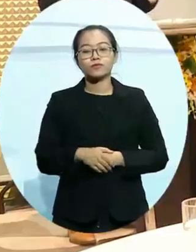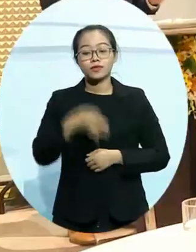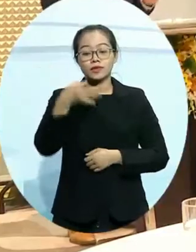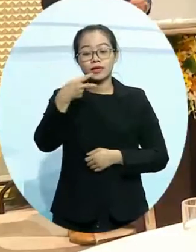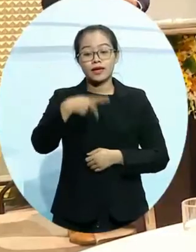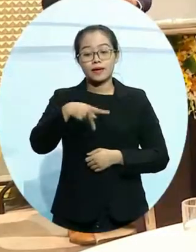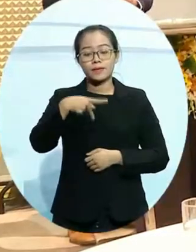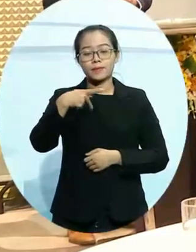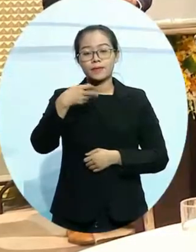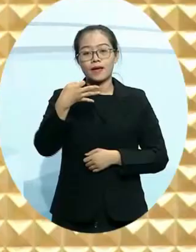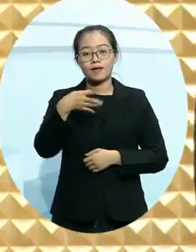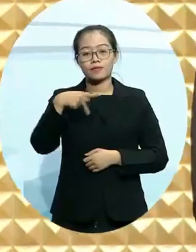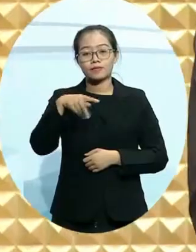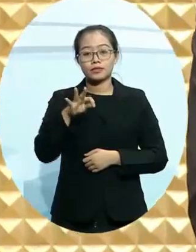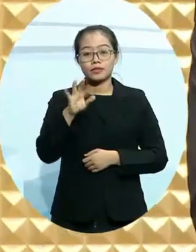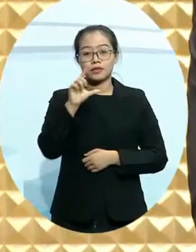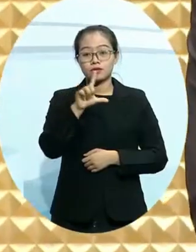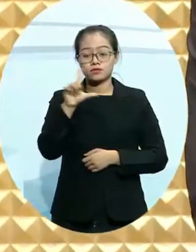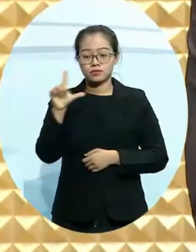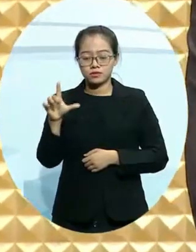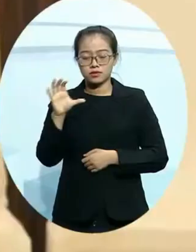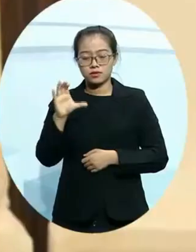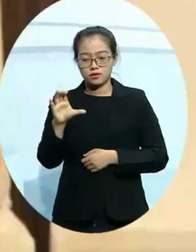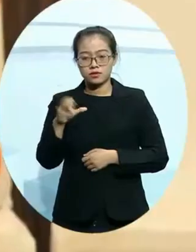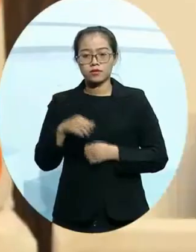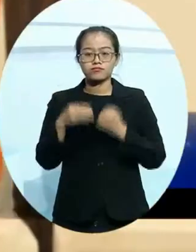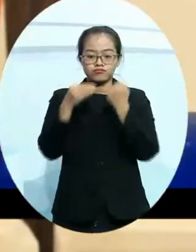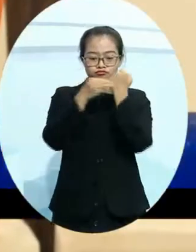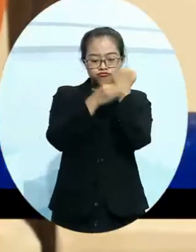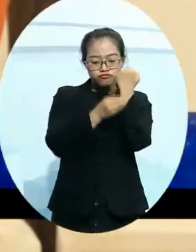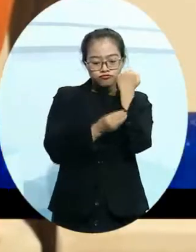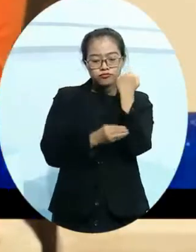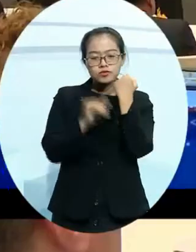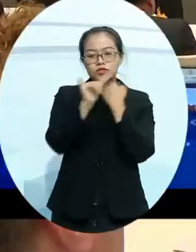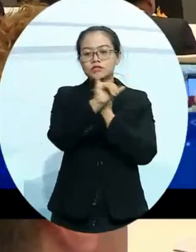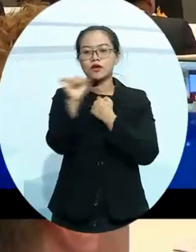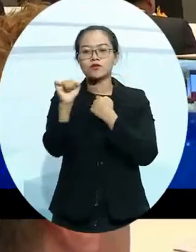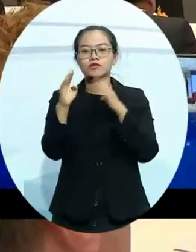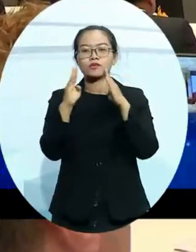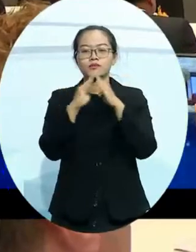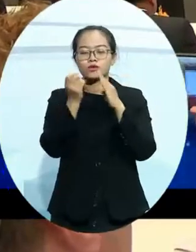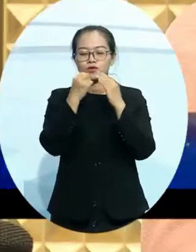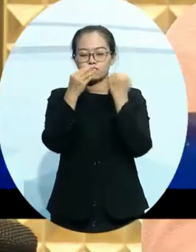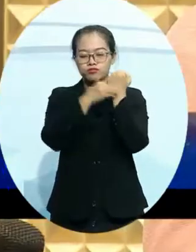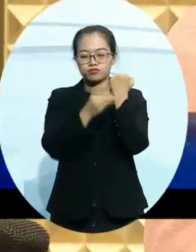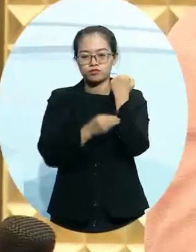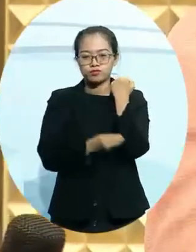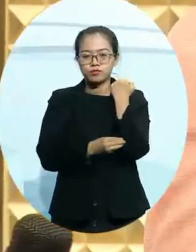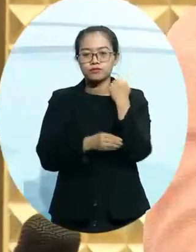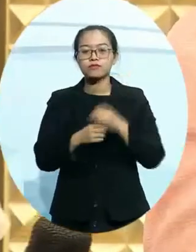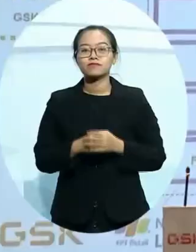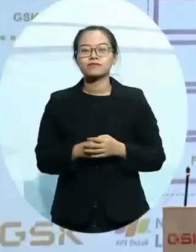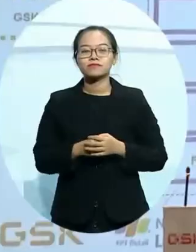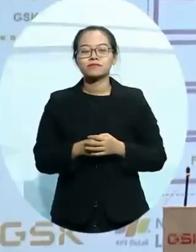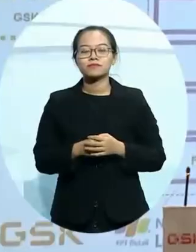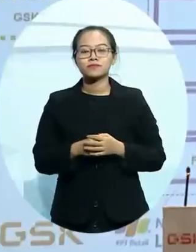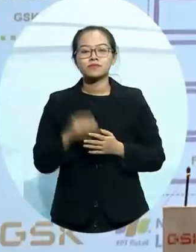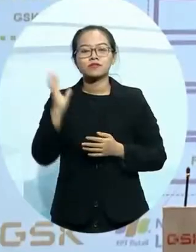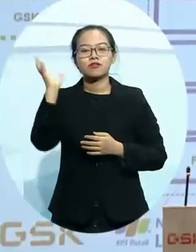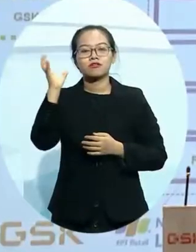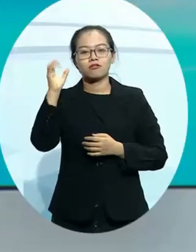chuỗi nhà thuốc lớn nhất Việt Nam với hơn 600 nhà thuốc trên toàn quốc, còn GSK là thương hiệu dược phẩm top đầu thị trường thế